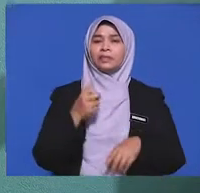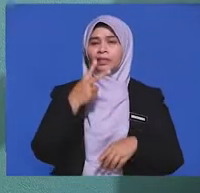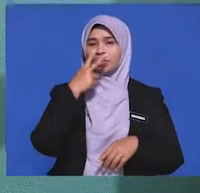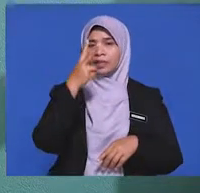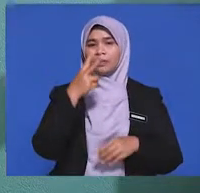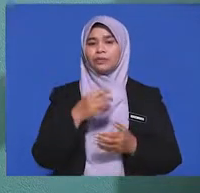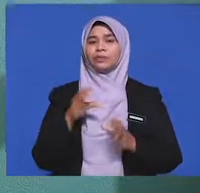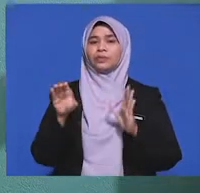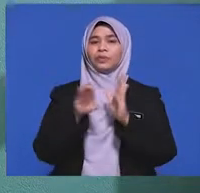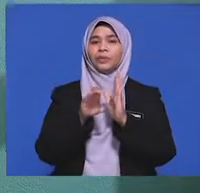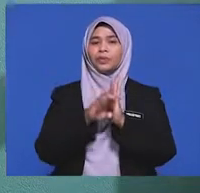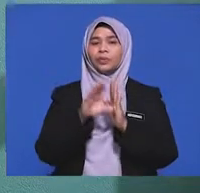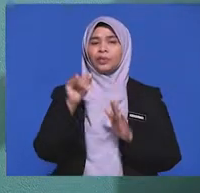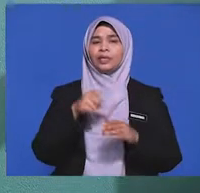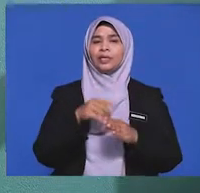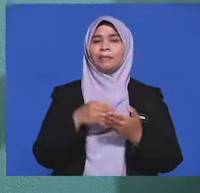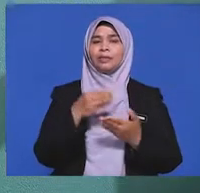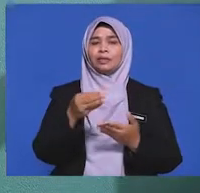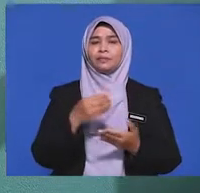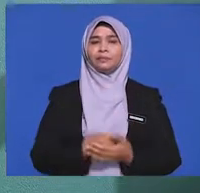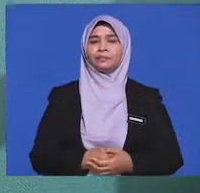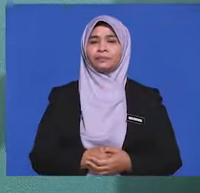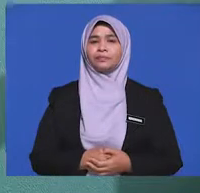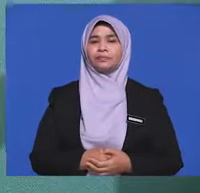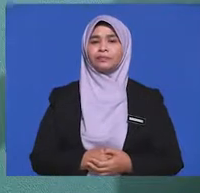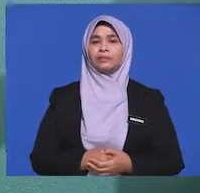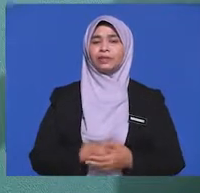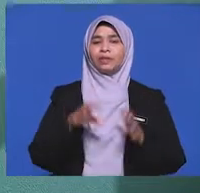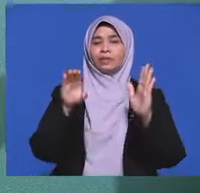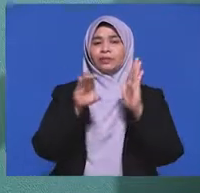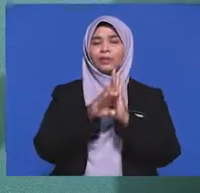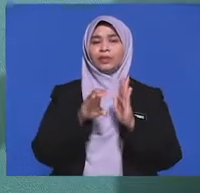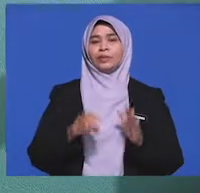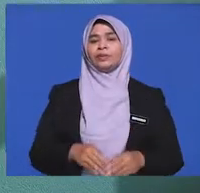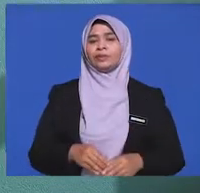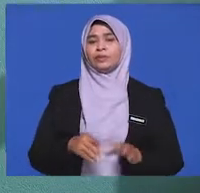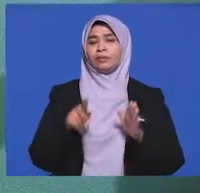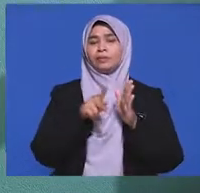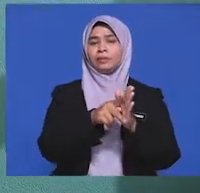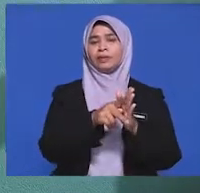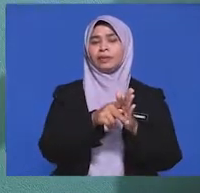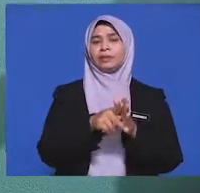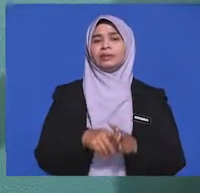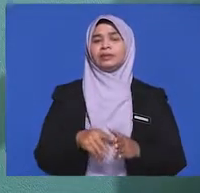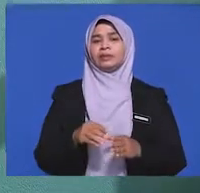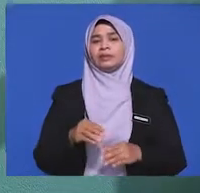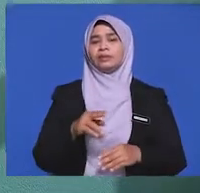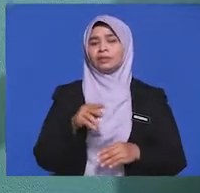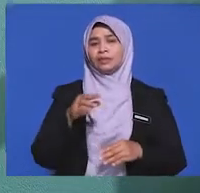perhatikan contoh yang diberi. Contoh, memaparkan ulasan